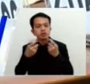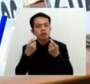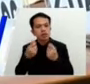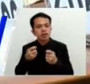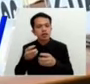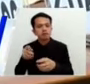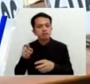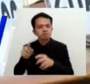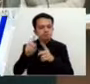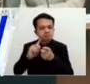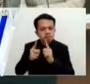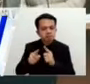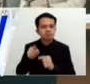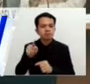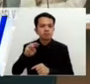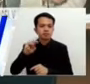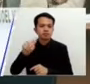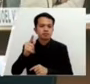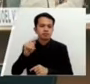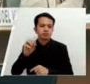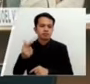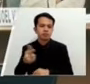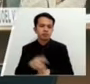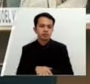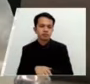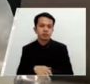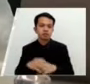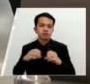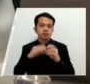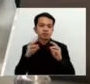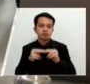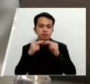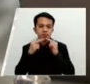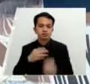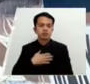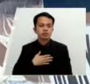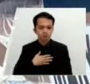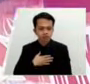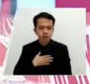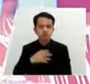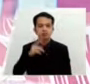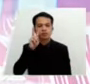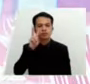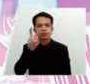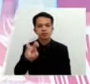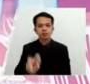panig ni Maslog. Para sa GMA Integrated News, Salima Refran ang inyong saksi.